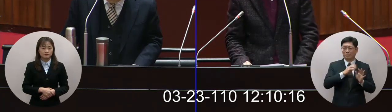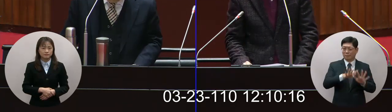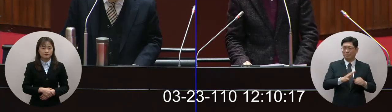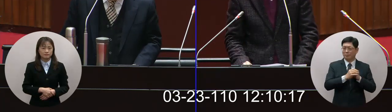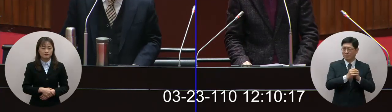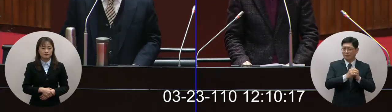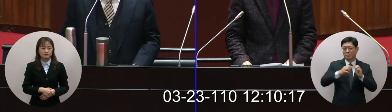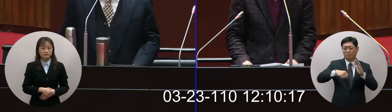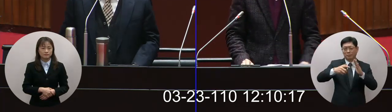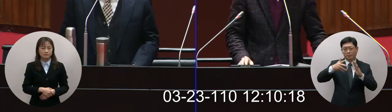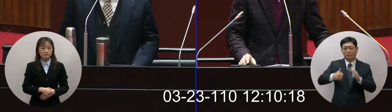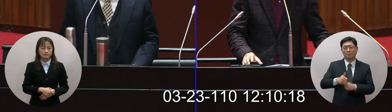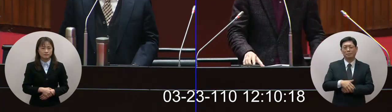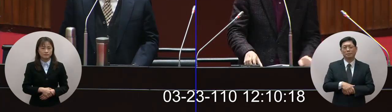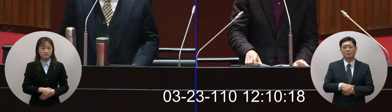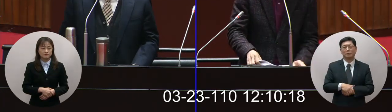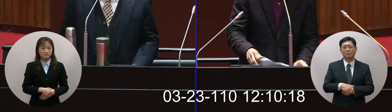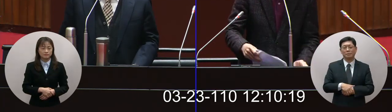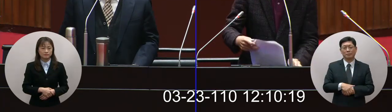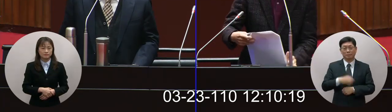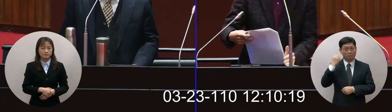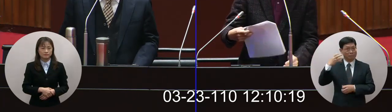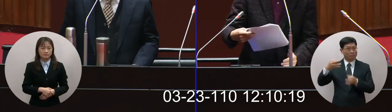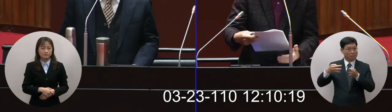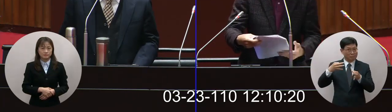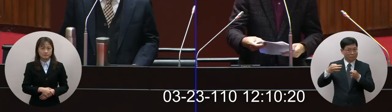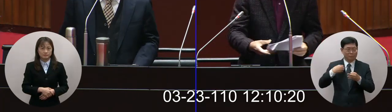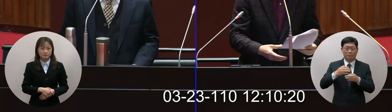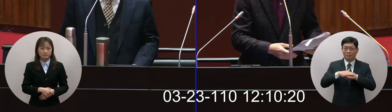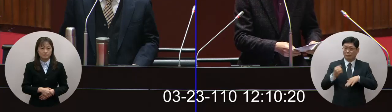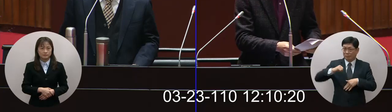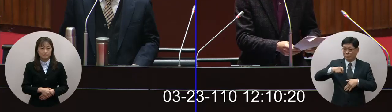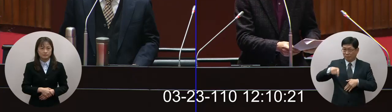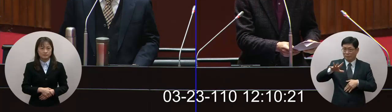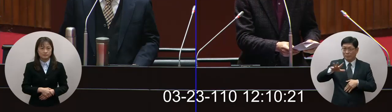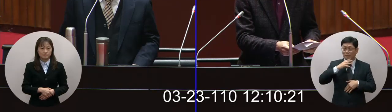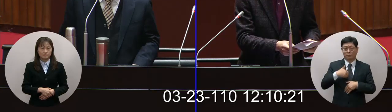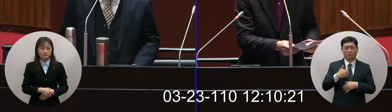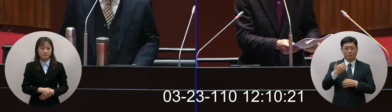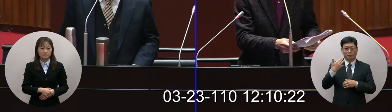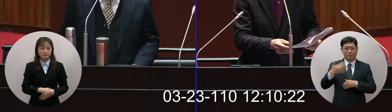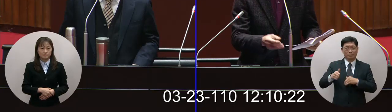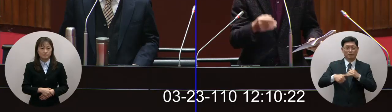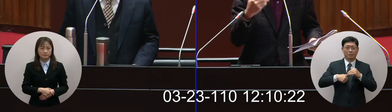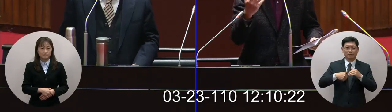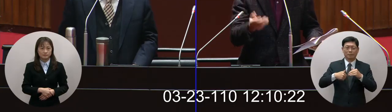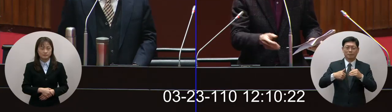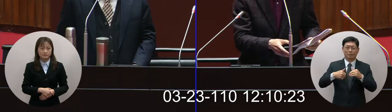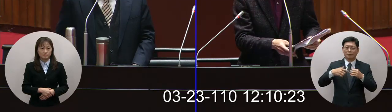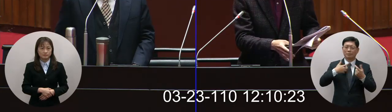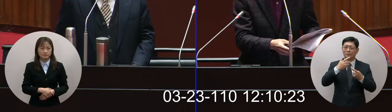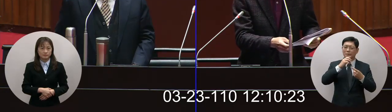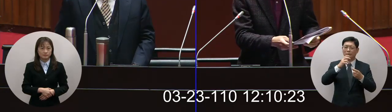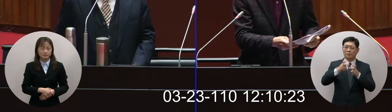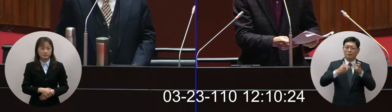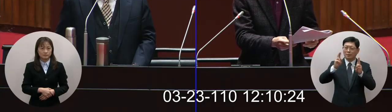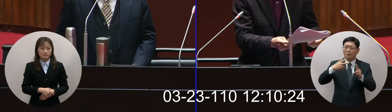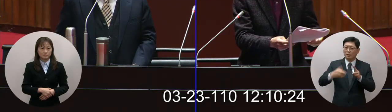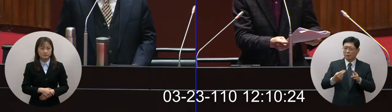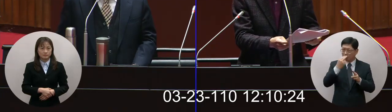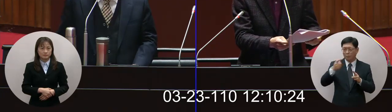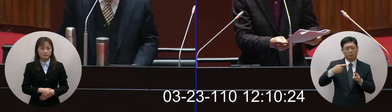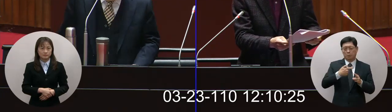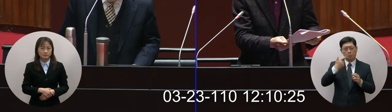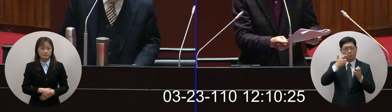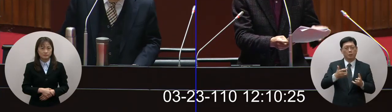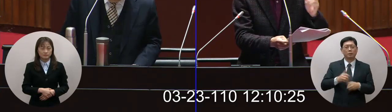长啊，就是这个新店啊，安坑地区有一个水归所，哦，这个油电水气的关系，我们都